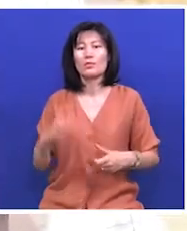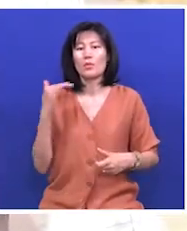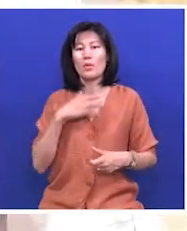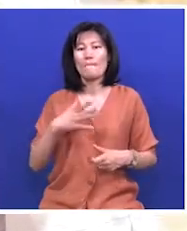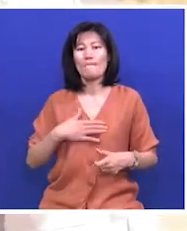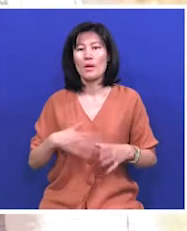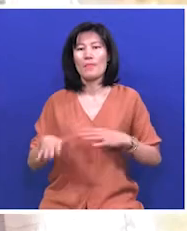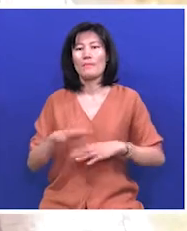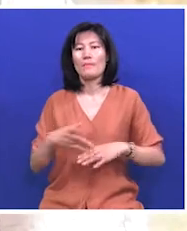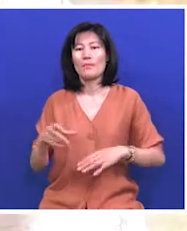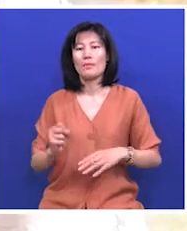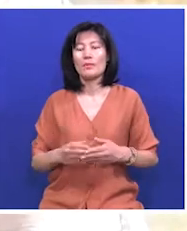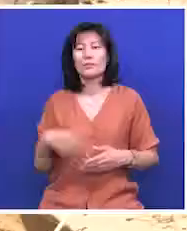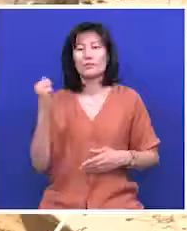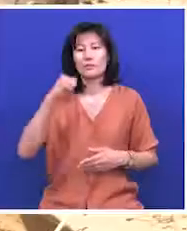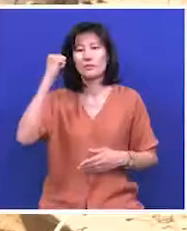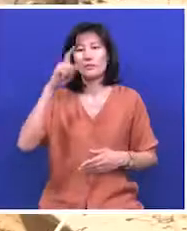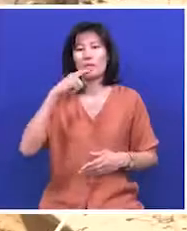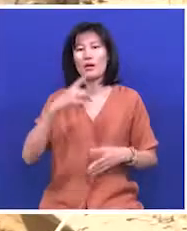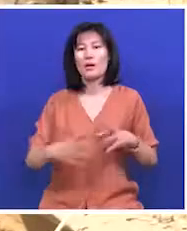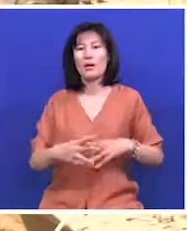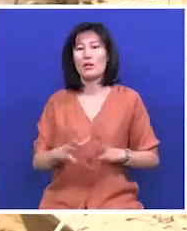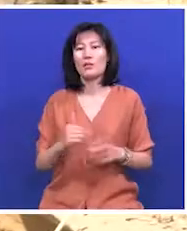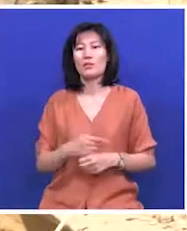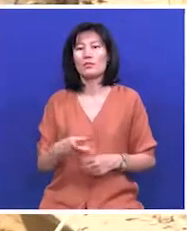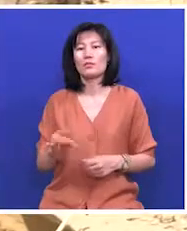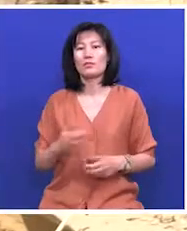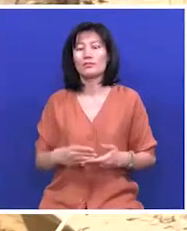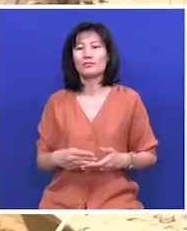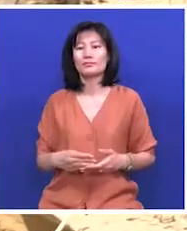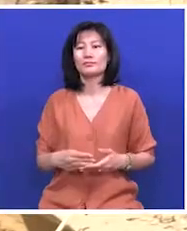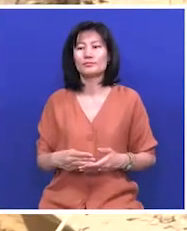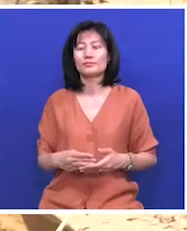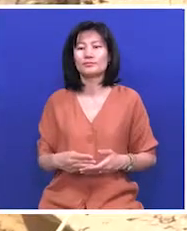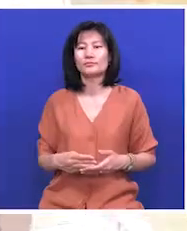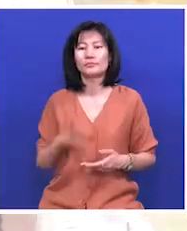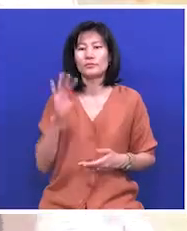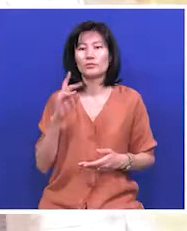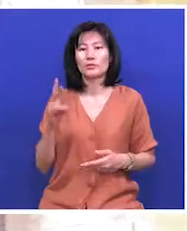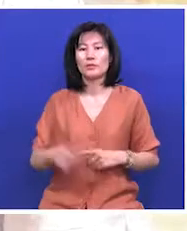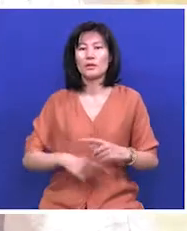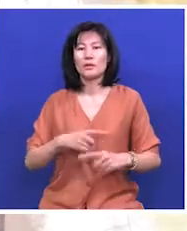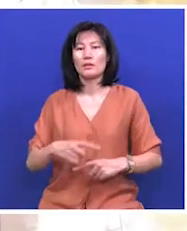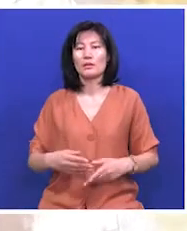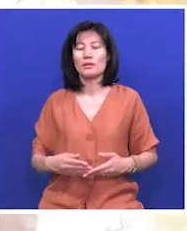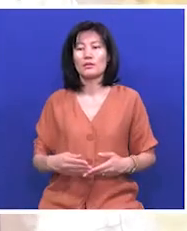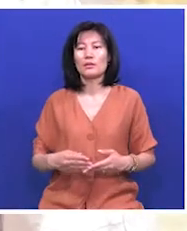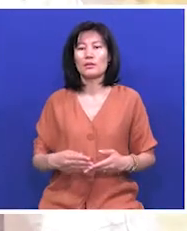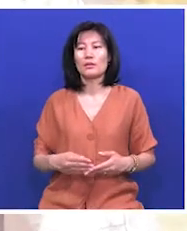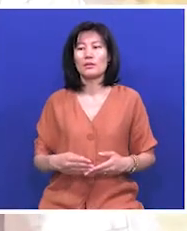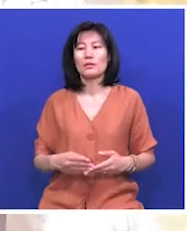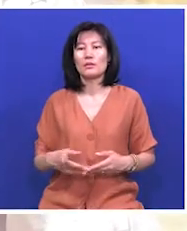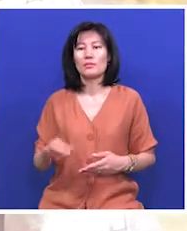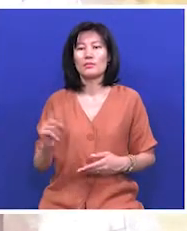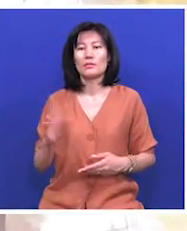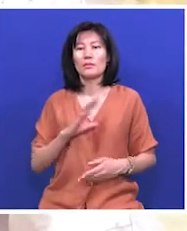саны өте көп мен барша халыққа тек алғыс айтамын дейді ауыл тұрғыны Абдрахим Халандаров мұны су басып келгеннен кейін